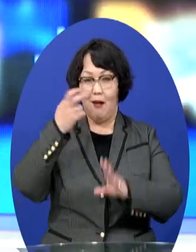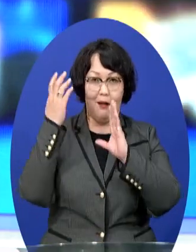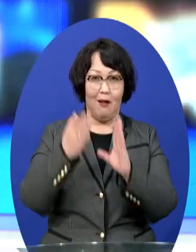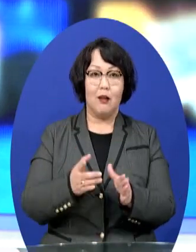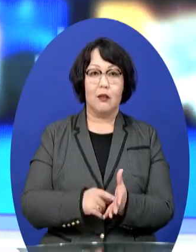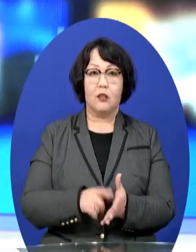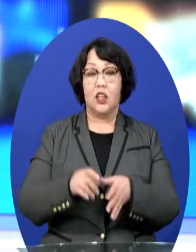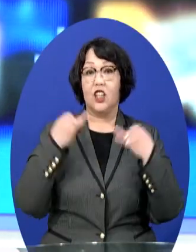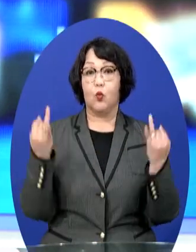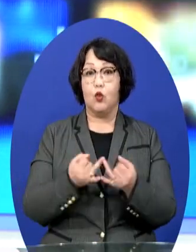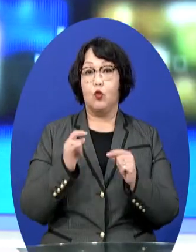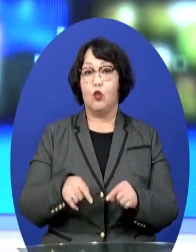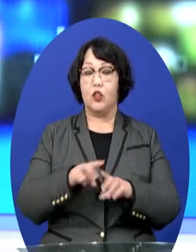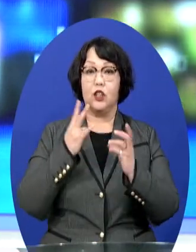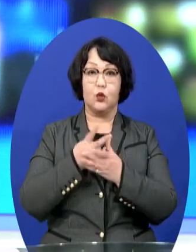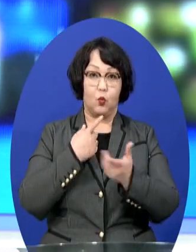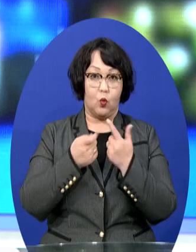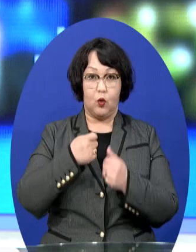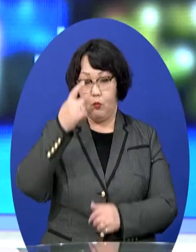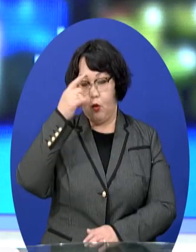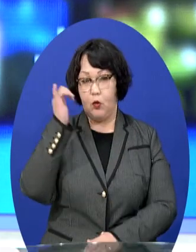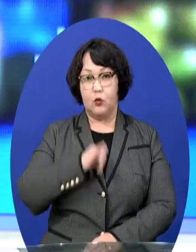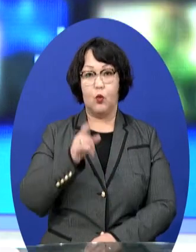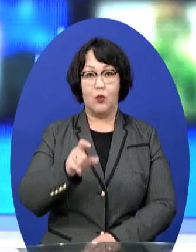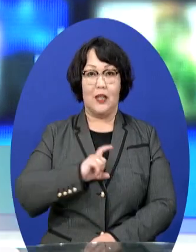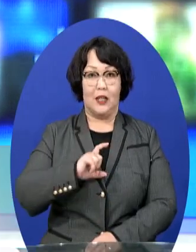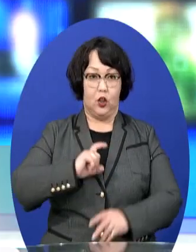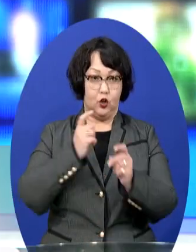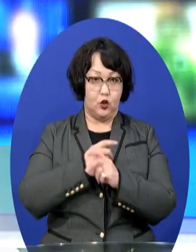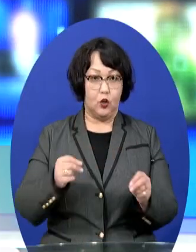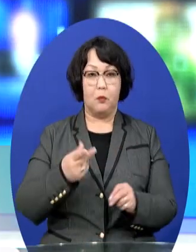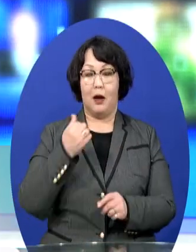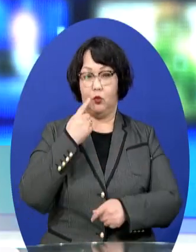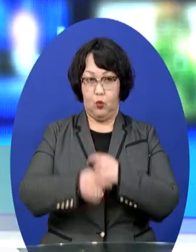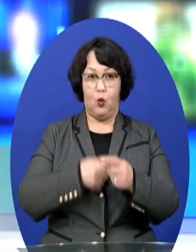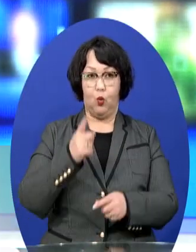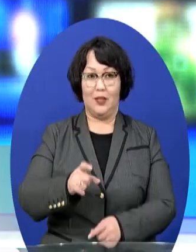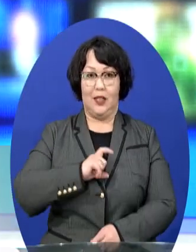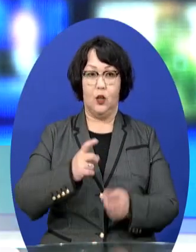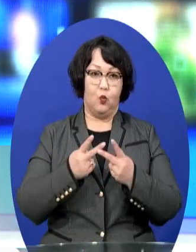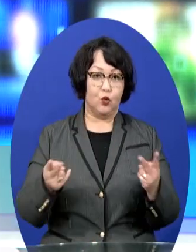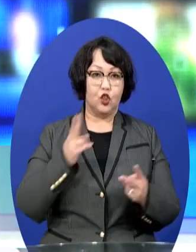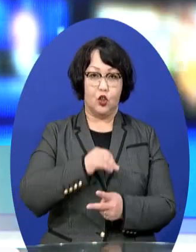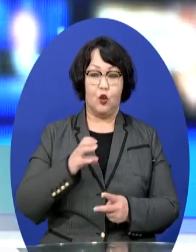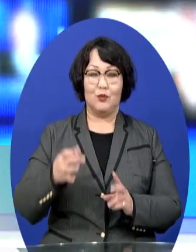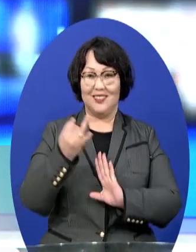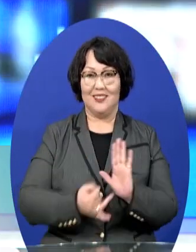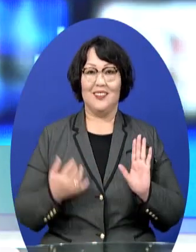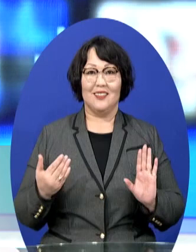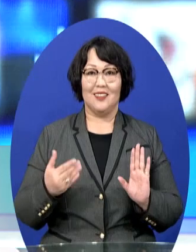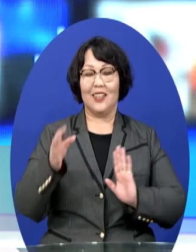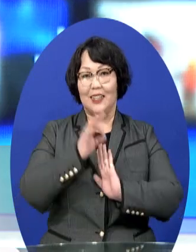Улсын хурлын чуулганы өнөөдрийн нэгдсэн хурлаанаар Монгол улс дахь хүний эрх эрхчлөөний байдлын талаарх хүний эрхийн үндэсний комиссийн илтгэлийг